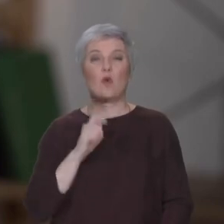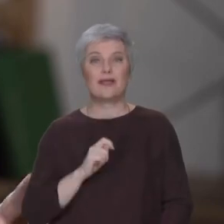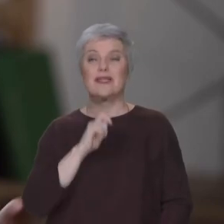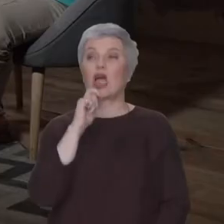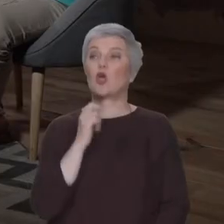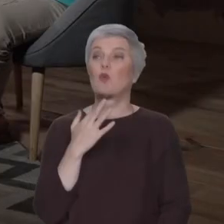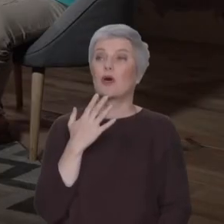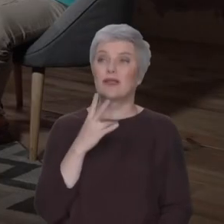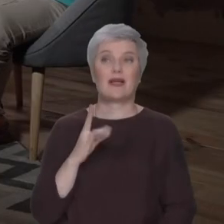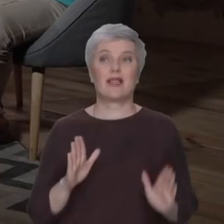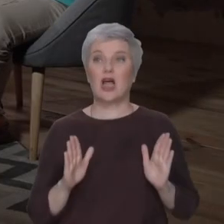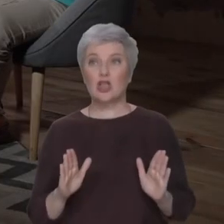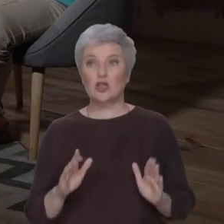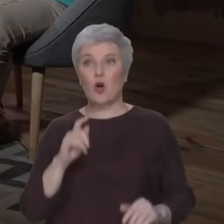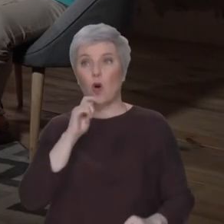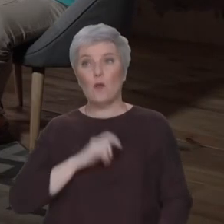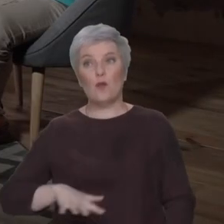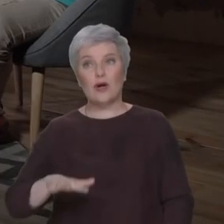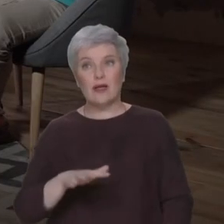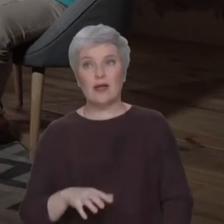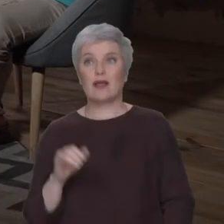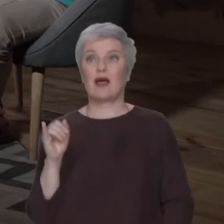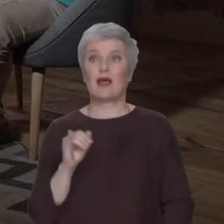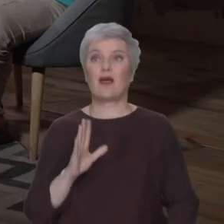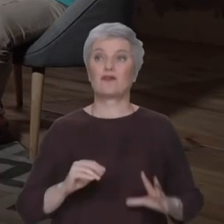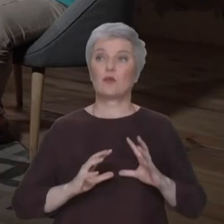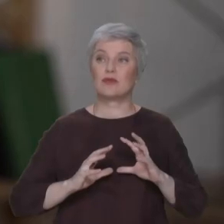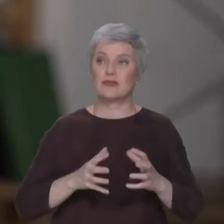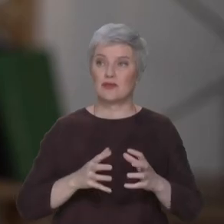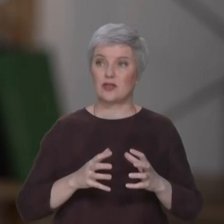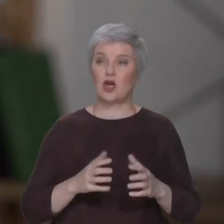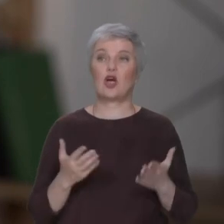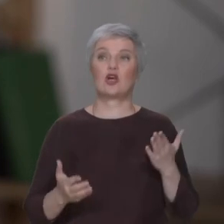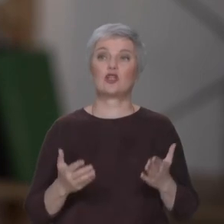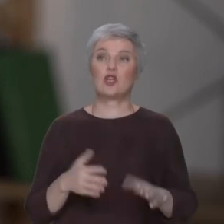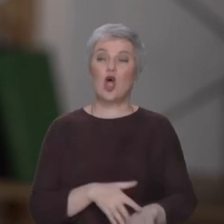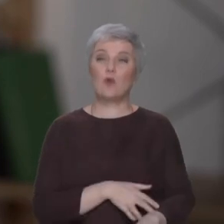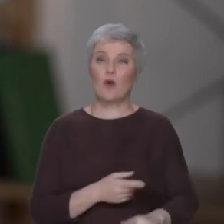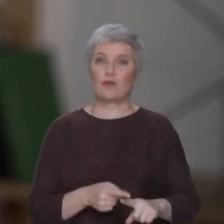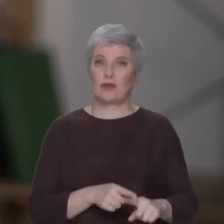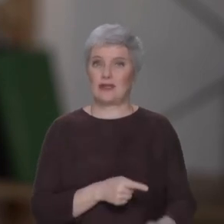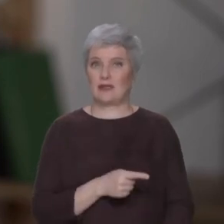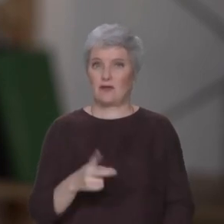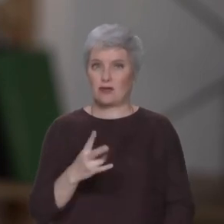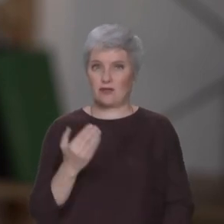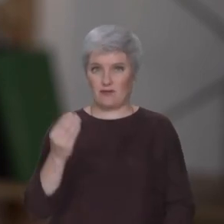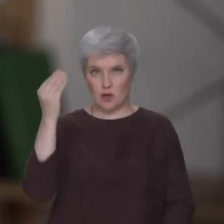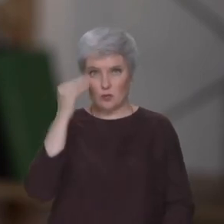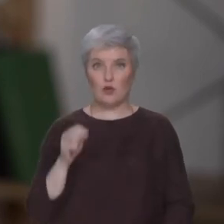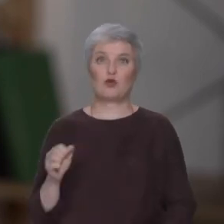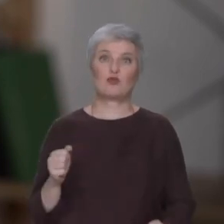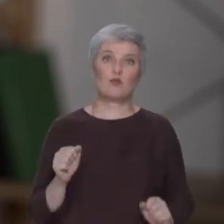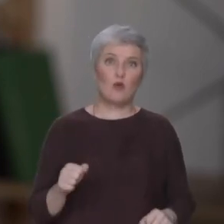лише в Україні, як би це не парадоксально звучало, але і в усьому світі. Чи довго це триватиме, на вашу думку, і чи ми це